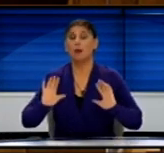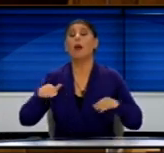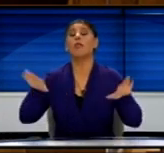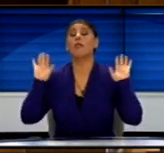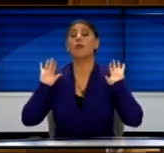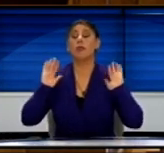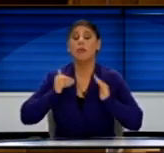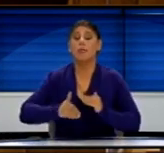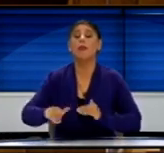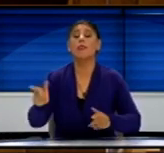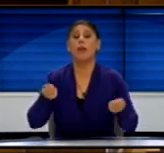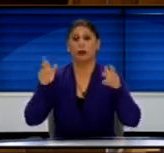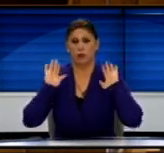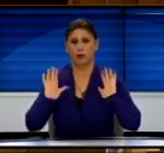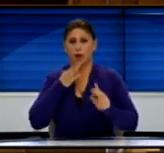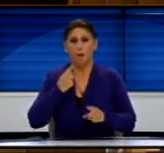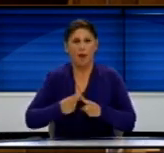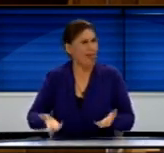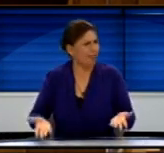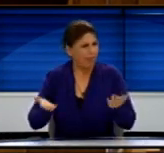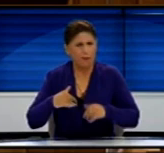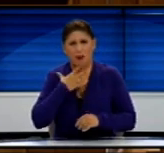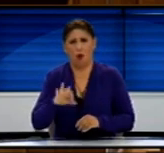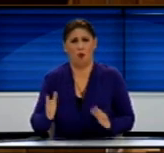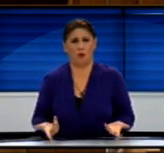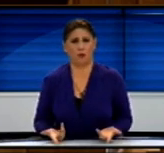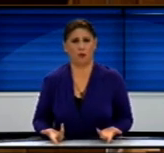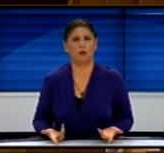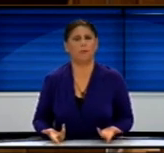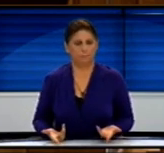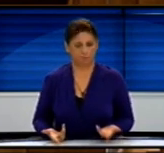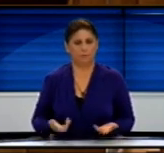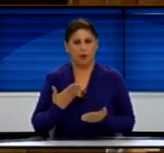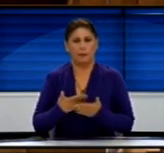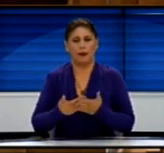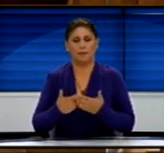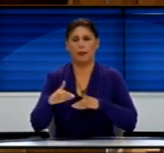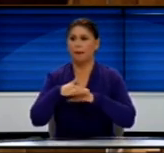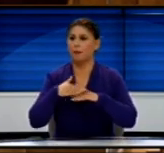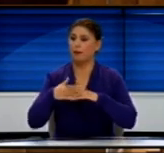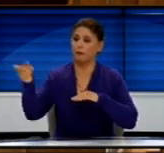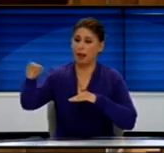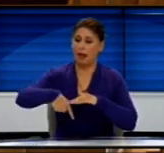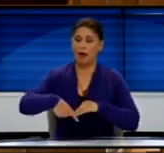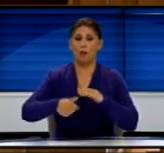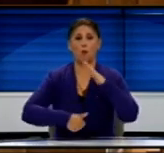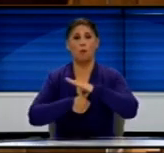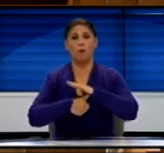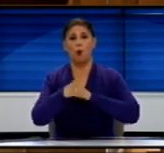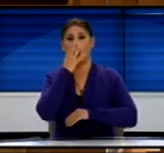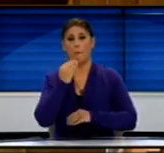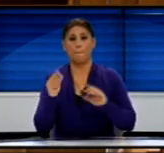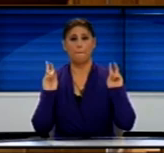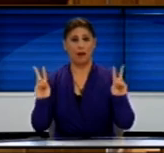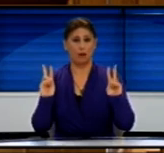κάνετε, γιατί πολύ απλά δεν υπάρχει τέτοιος λόγος, καταφεύγετε σε επιχειρήματα του επίπεδου να έρθει ο πρόεδρος του ΠΑΣΟΚ για να